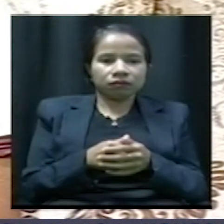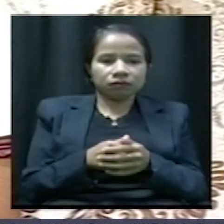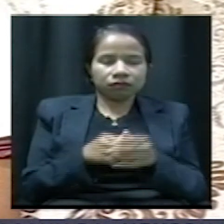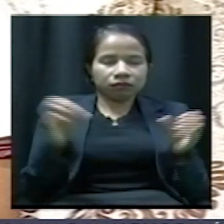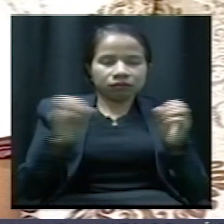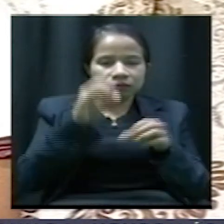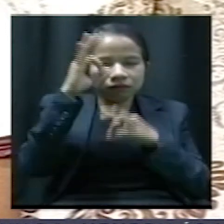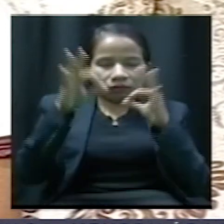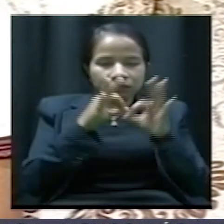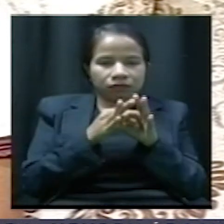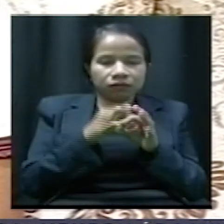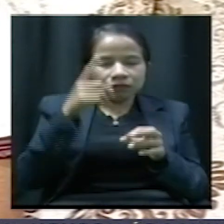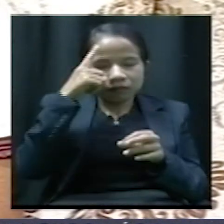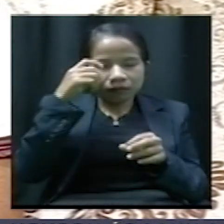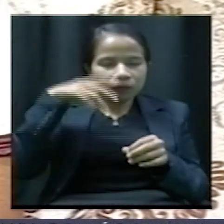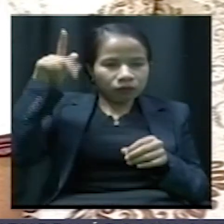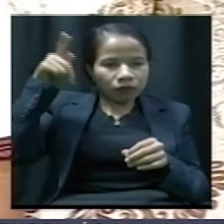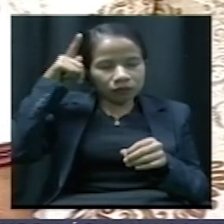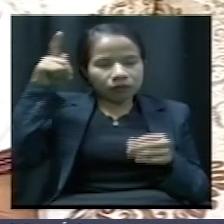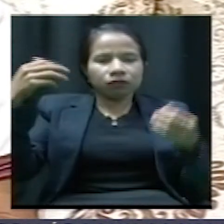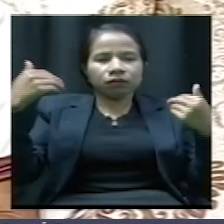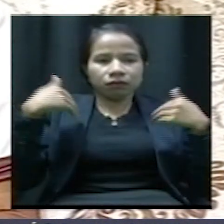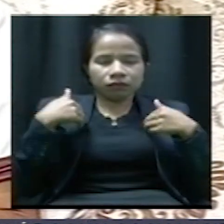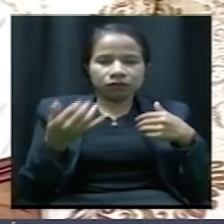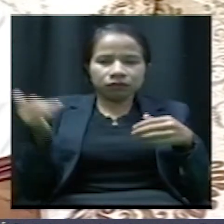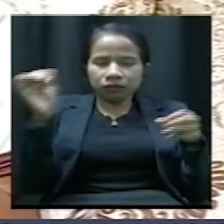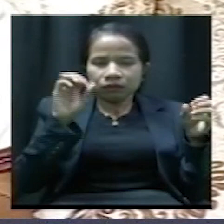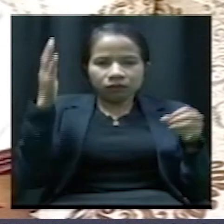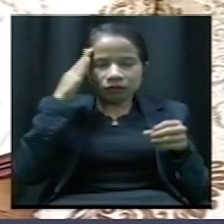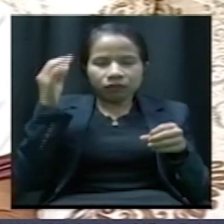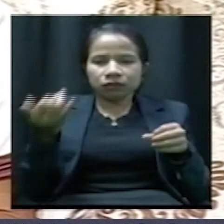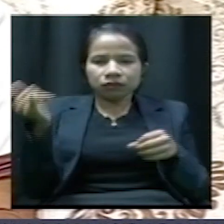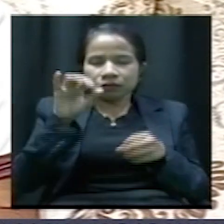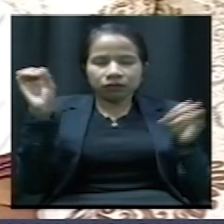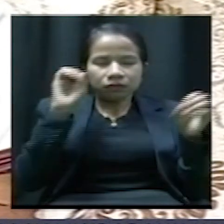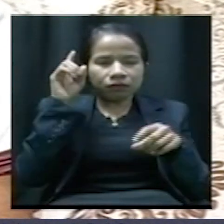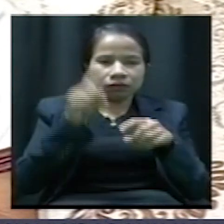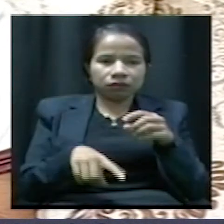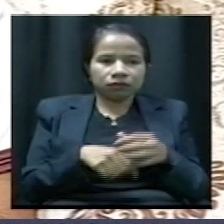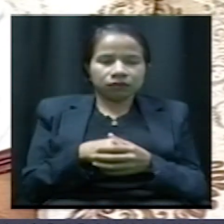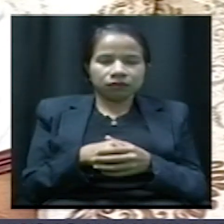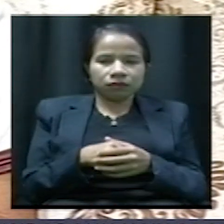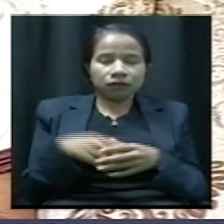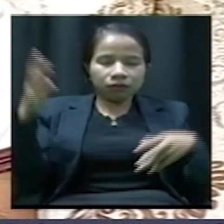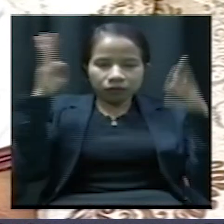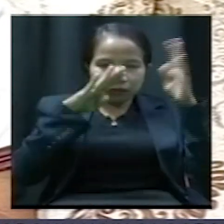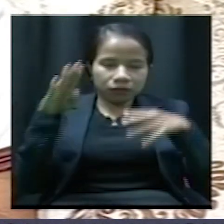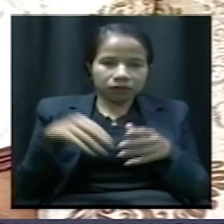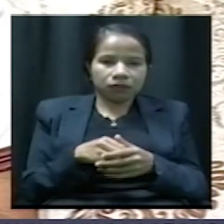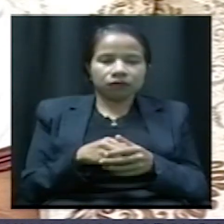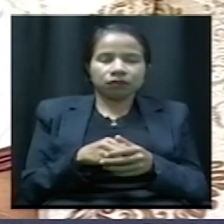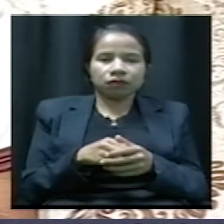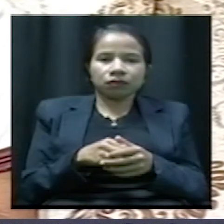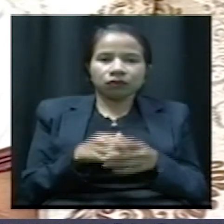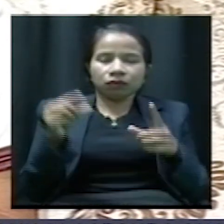politika sira nebe mak iha atau situasaun sira ne sira hanen kata sira ne labele antau ho situasaun idane kautane